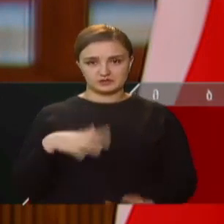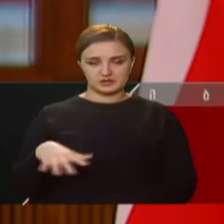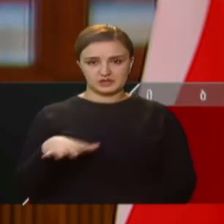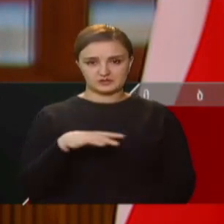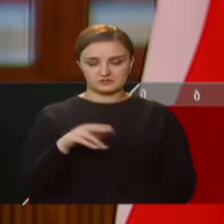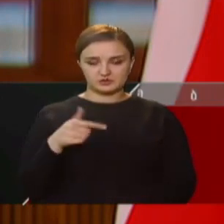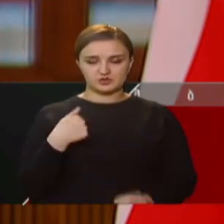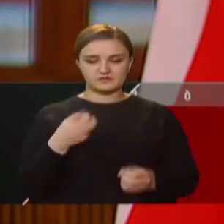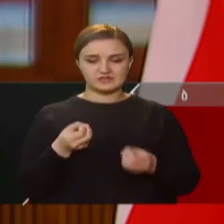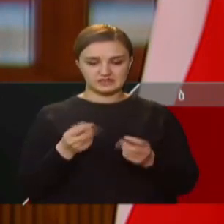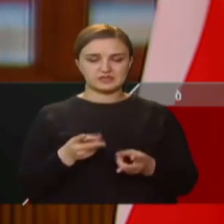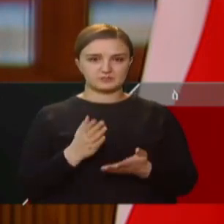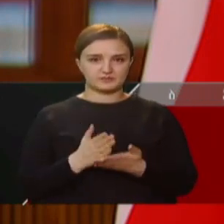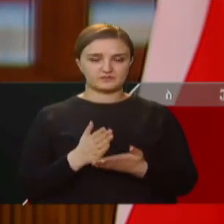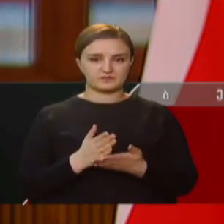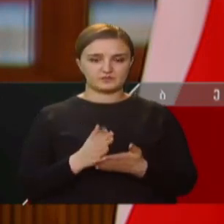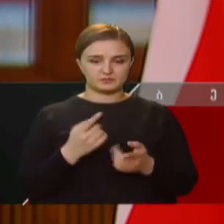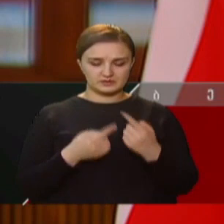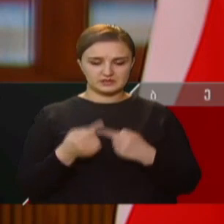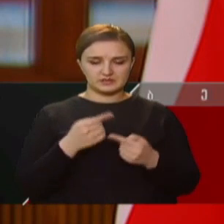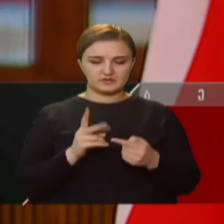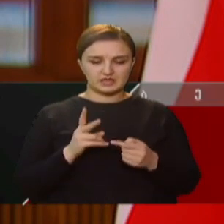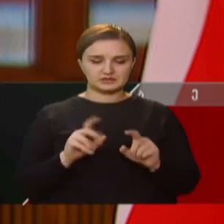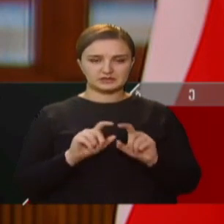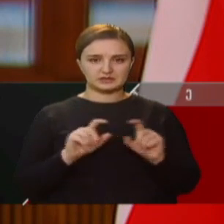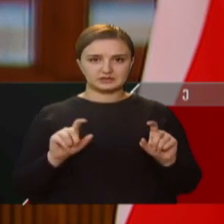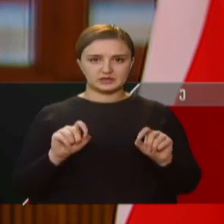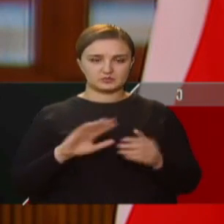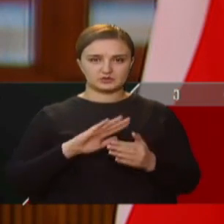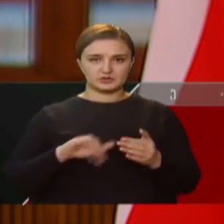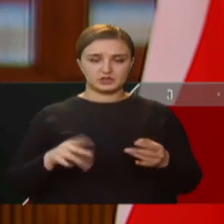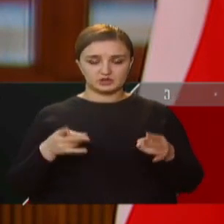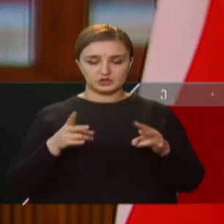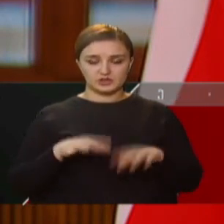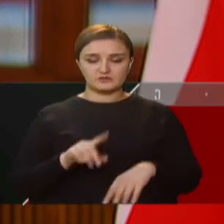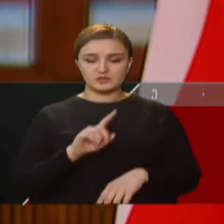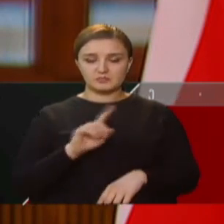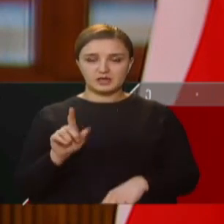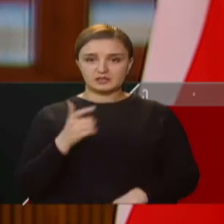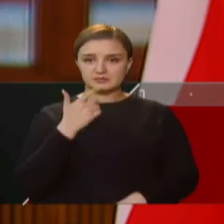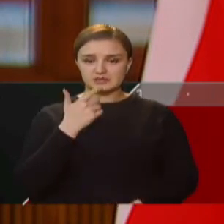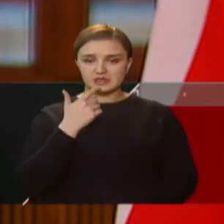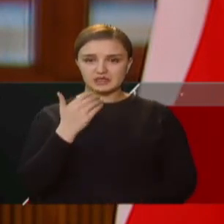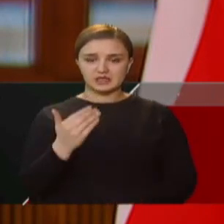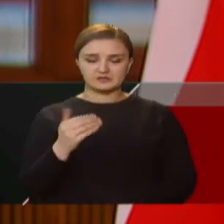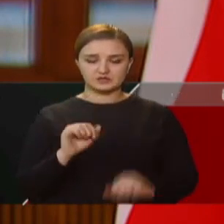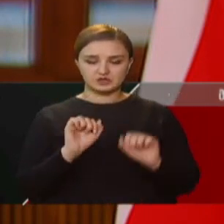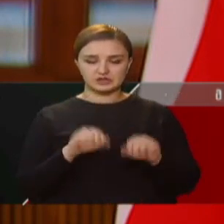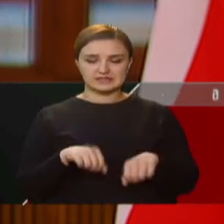ჩვენ საფრთხის წინაშე ვართ, რომ ისევ დავრჩეთ კანდიდატის სტატუსის გარეშე, მაგრამ სააკაშვილის